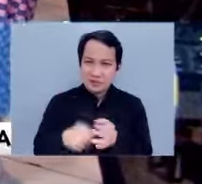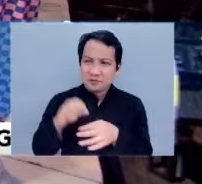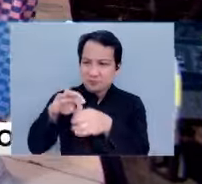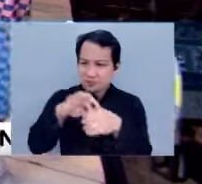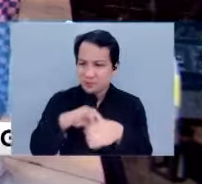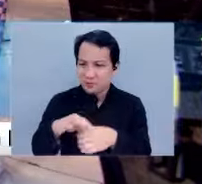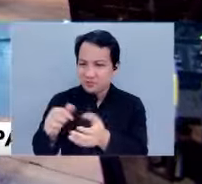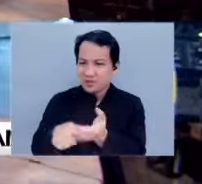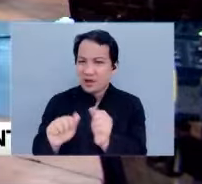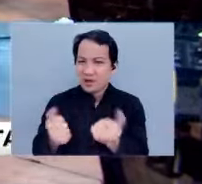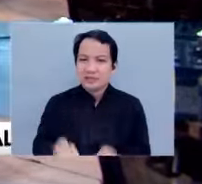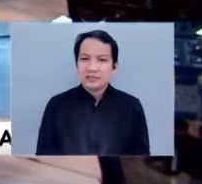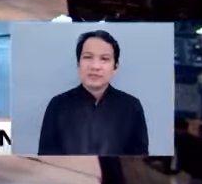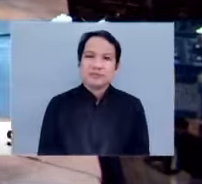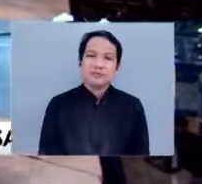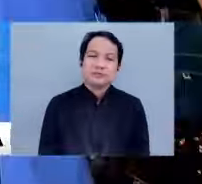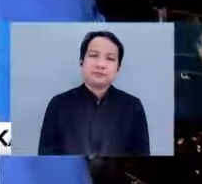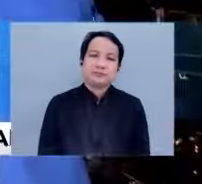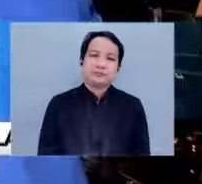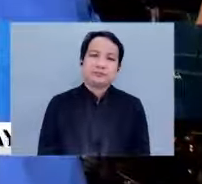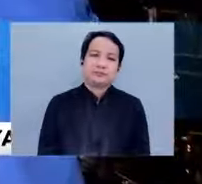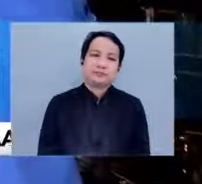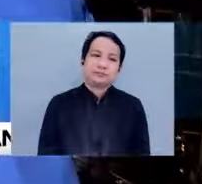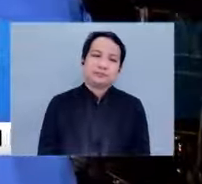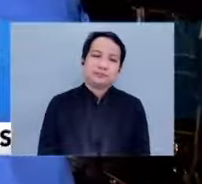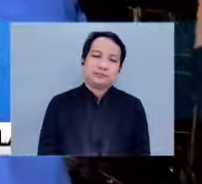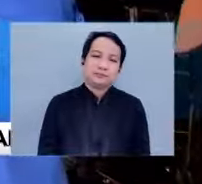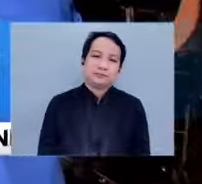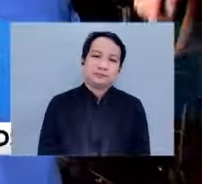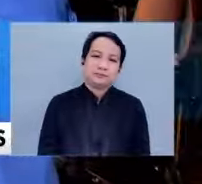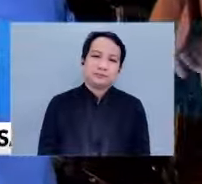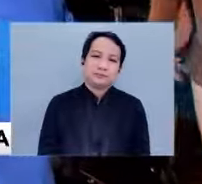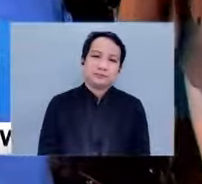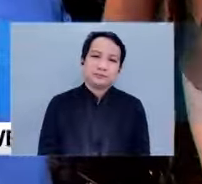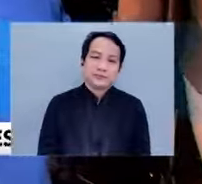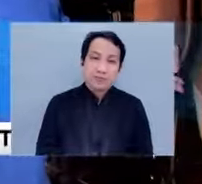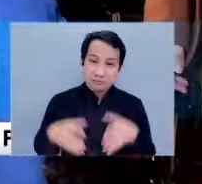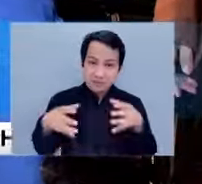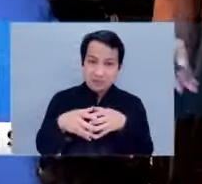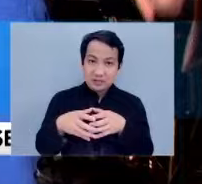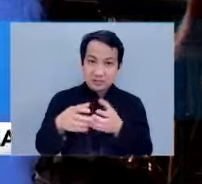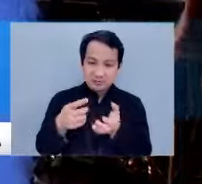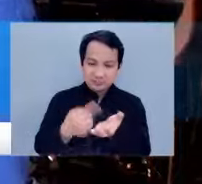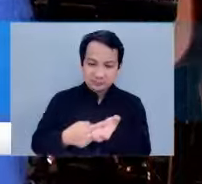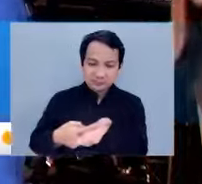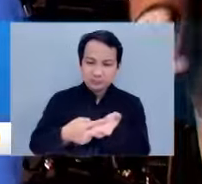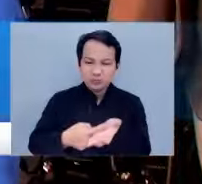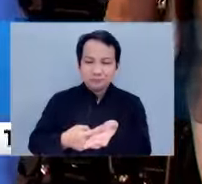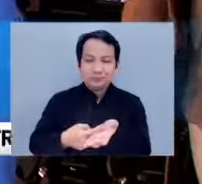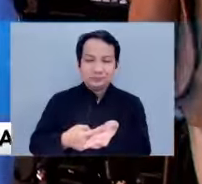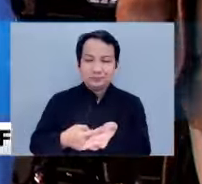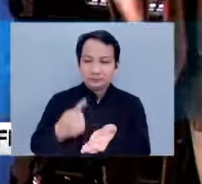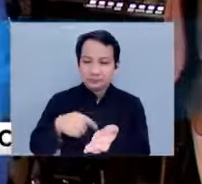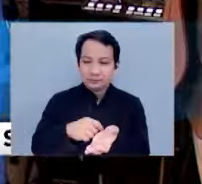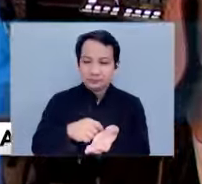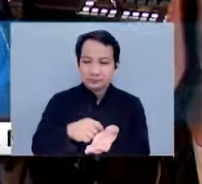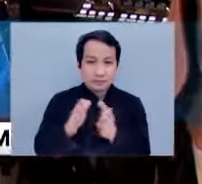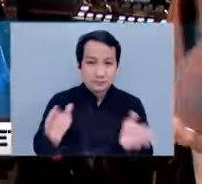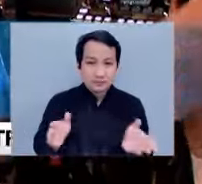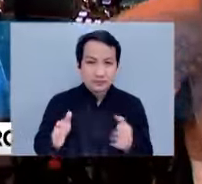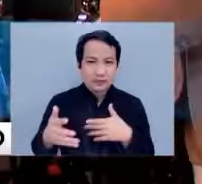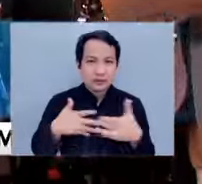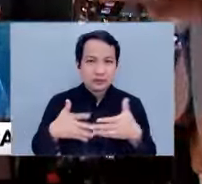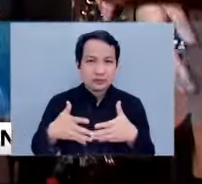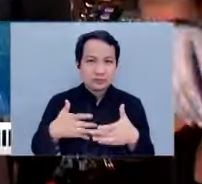yan? Pinag-usapan po namin lahat. Tapos, ano, parang, I guess, malaki dun is kung ano yung what feels